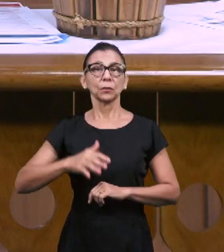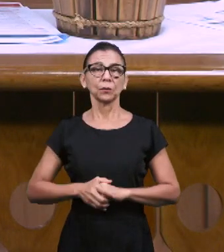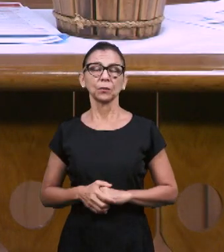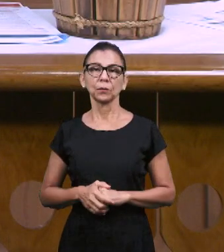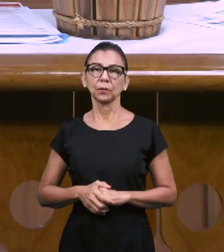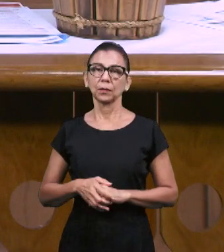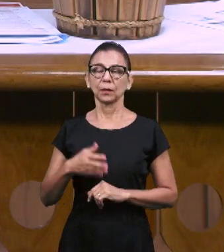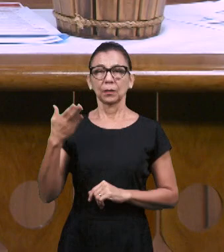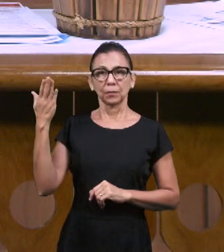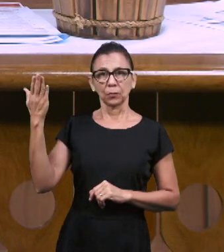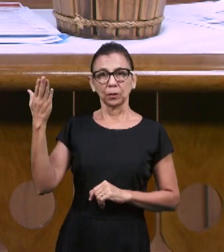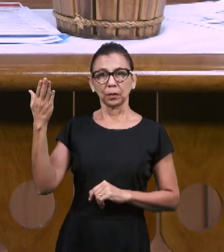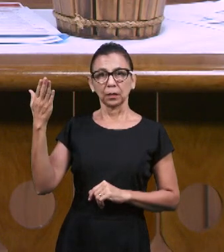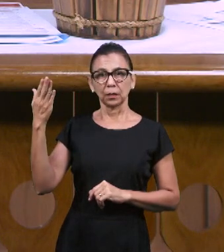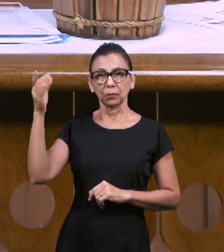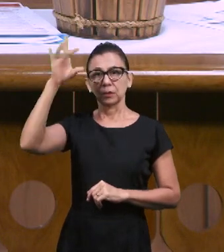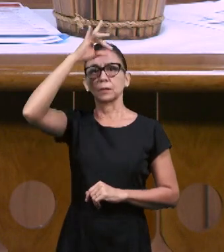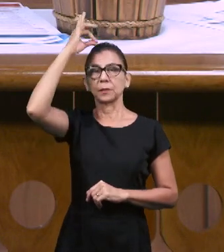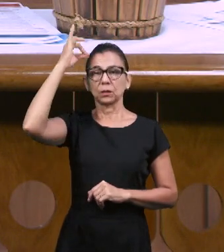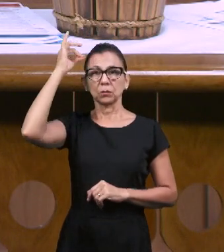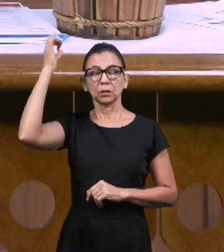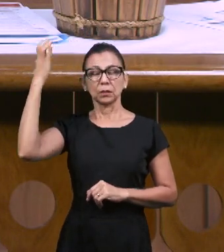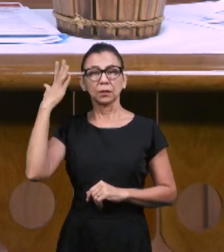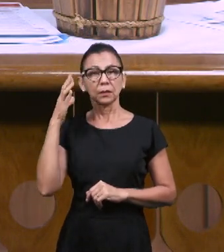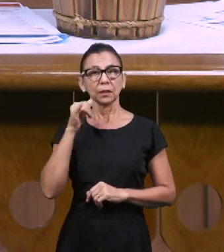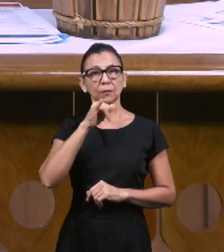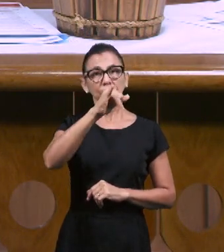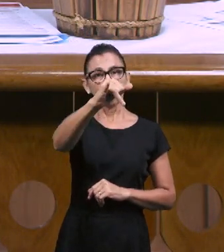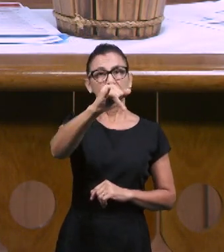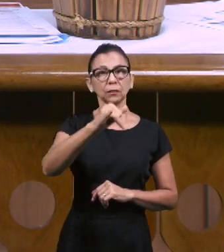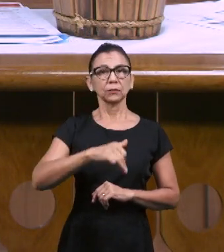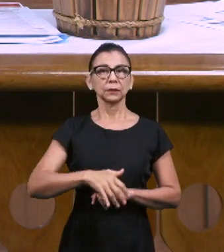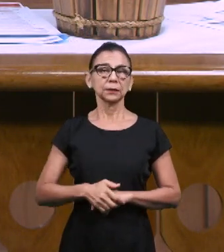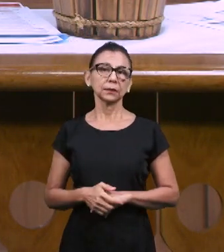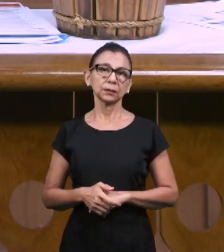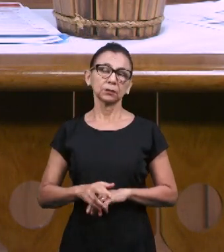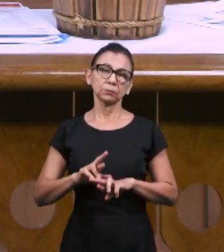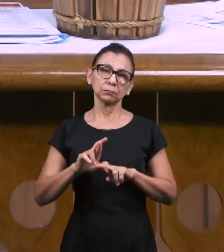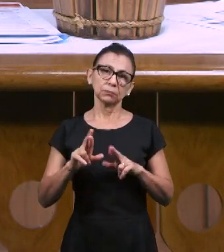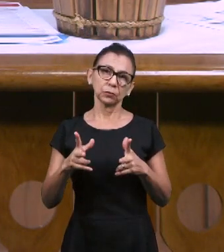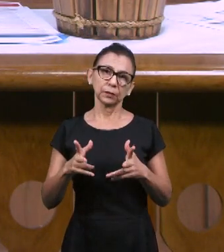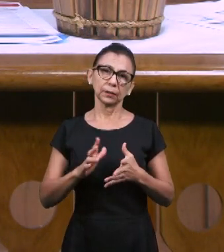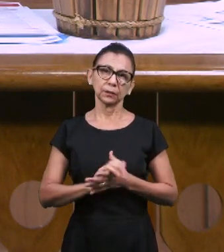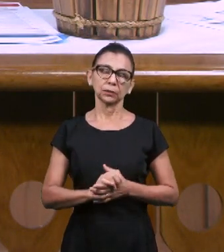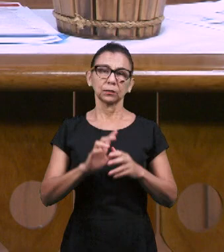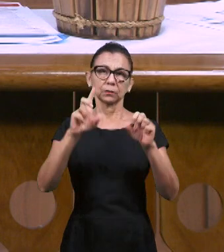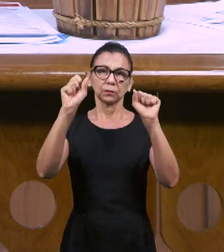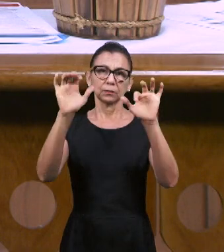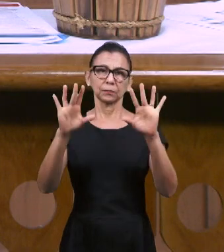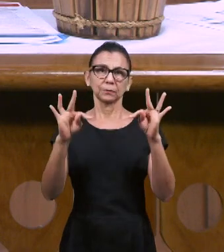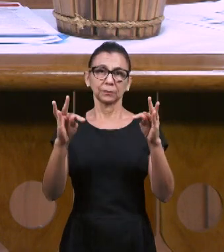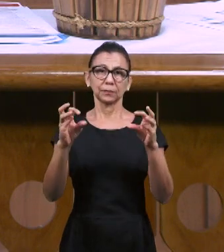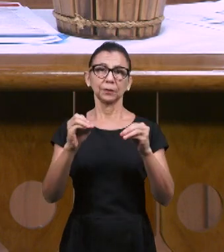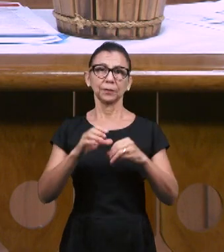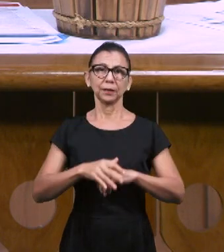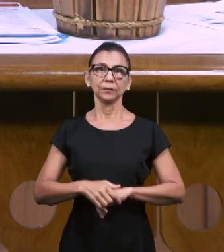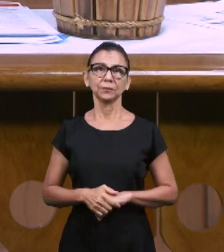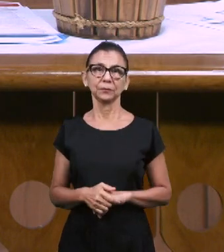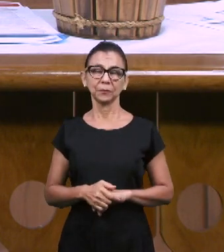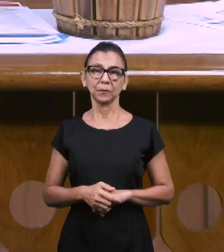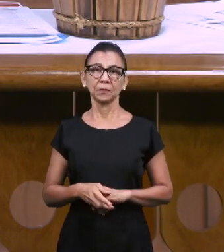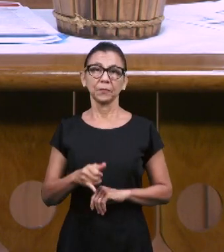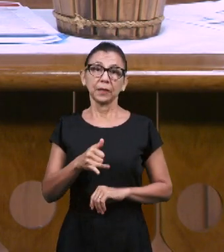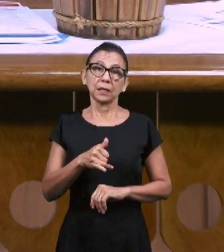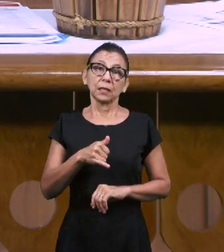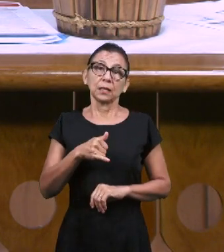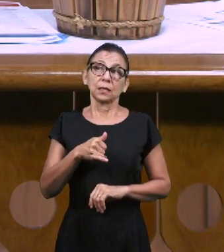D'autres temps, il s'est révélé. Mais maintenant, il veut se révéler d'une autre manière. D'accord? Que Dieu bénisse à tous. S'il y a d'autres